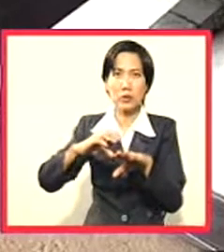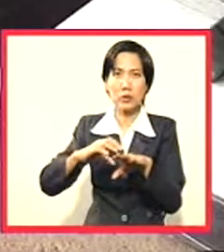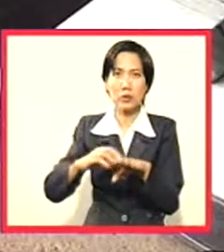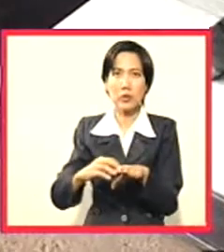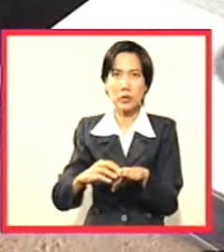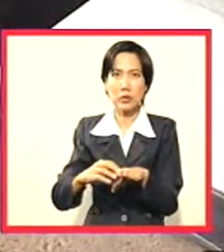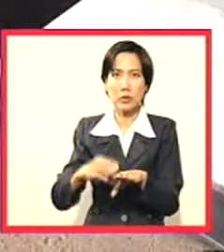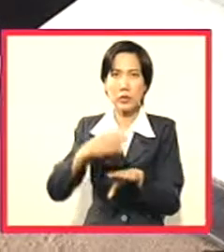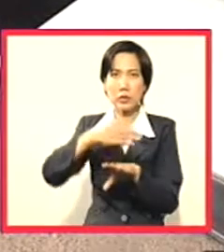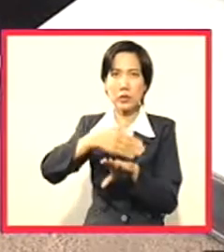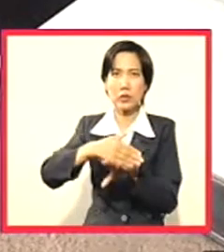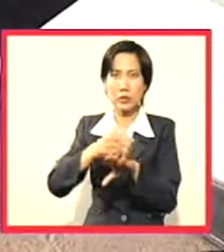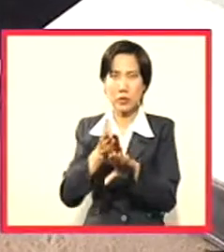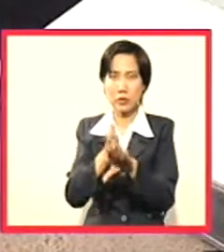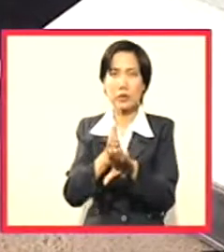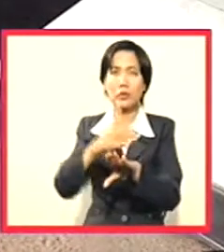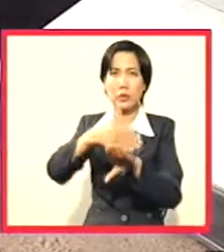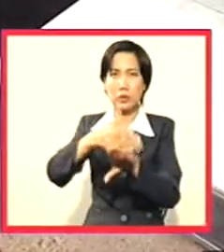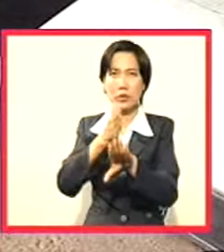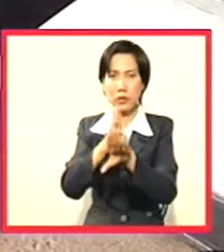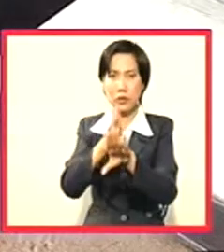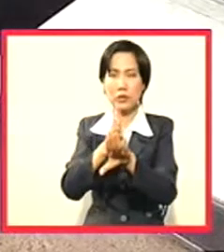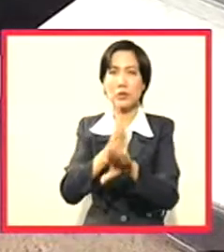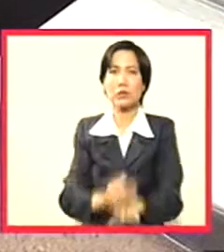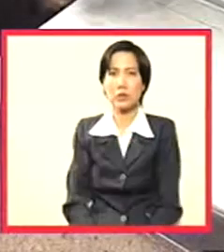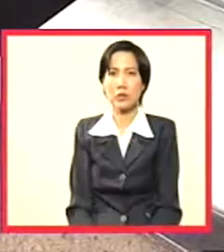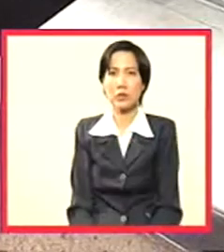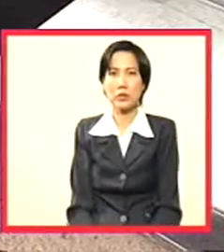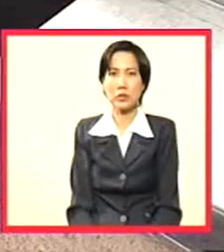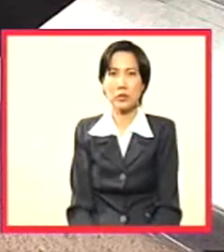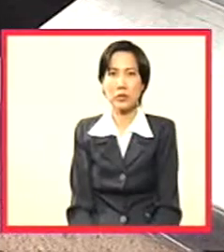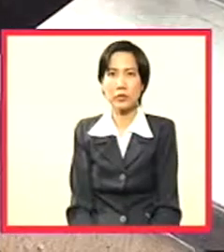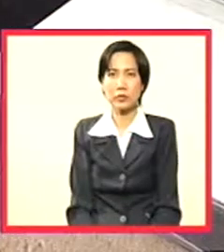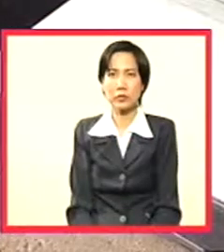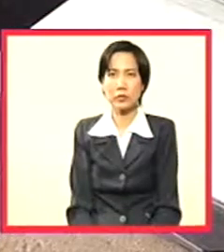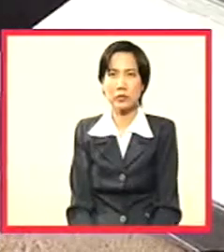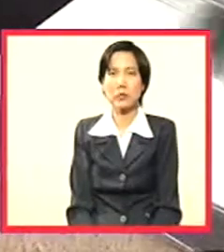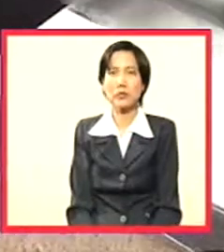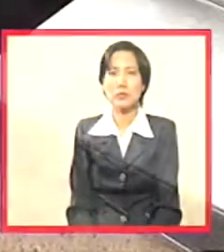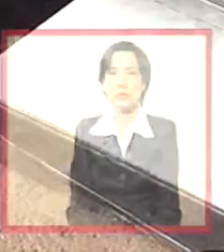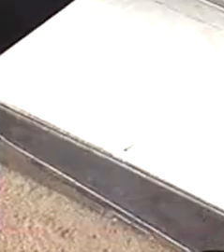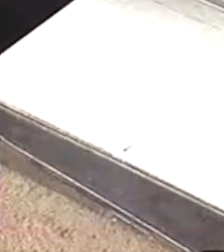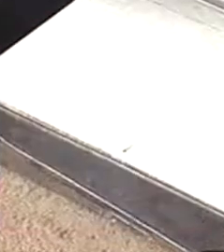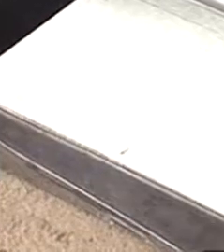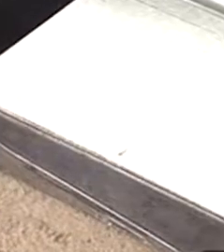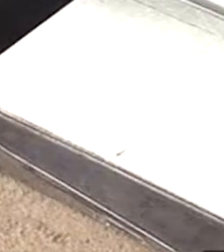ส่วนด้านที่เหลือให้ใช้เครื่องมือตัดกระเบื้องชนิดแท่นตัดกรีดผิวหน้ากระเบื้องแล้วหักแยกออกจากกัน